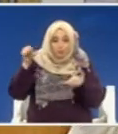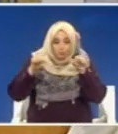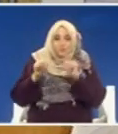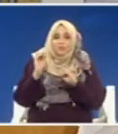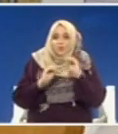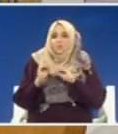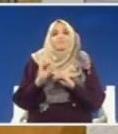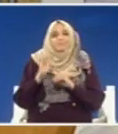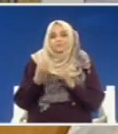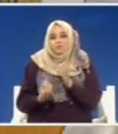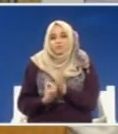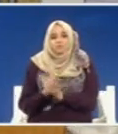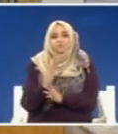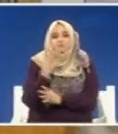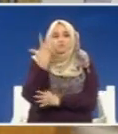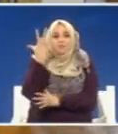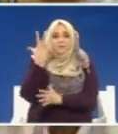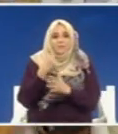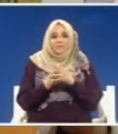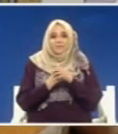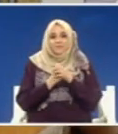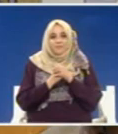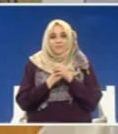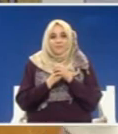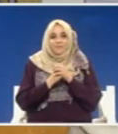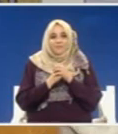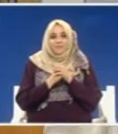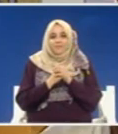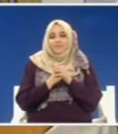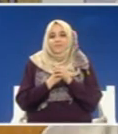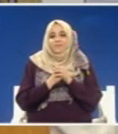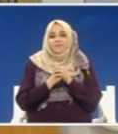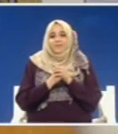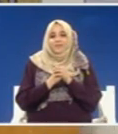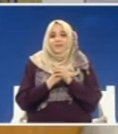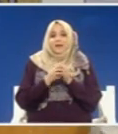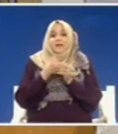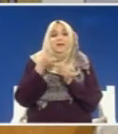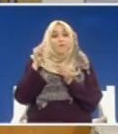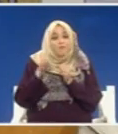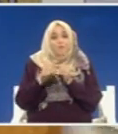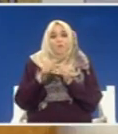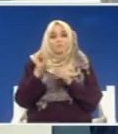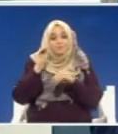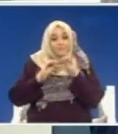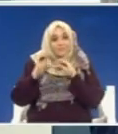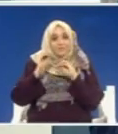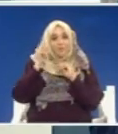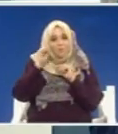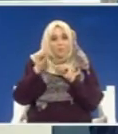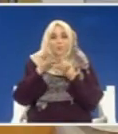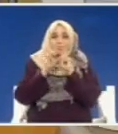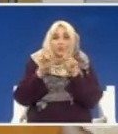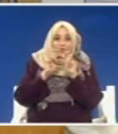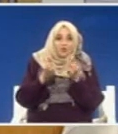ذلك فتأتي حبة باسم سنابل، صحيح. في كل سنبلات 100 حبة. إذن لابد من العناية الصحية